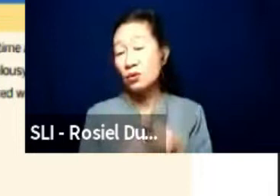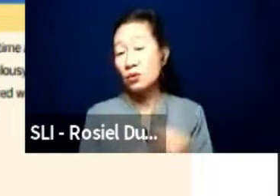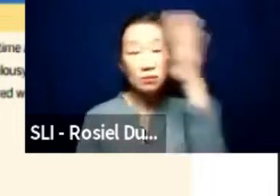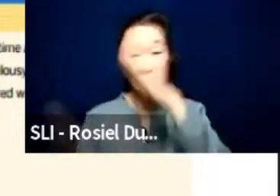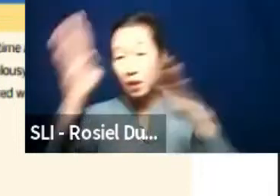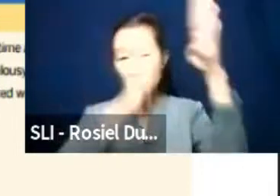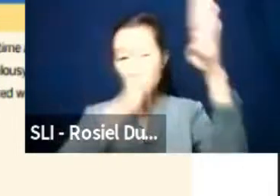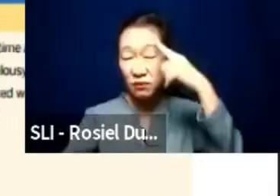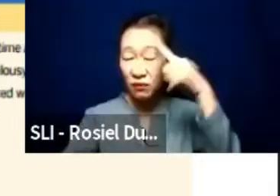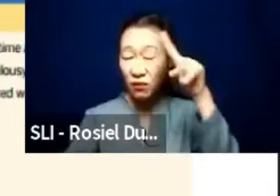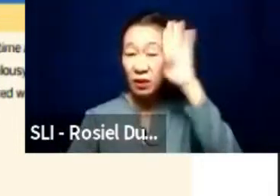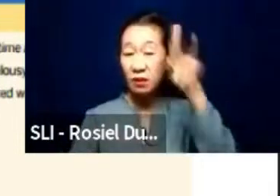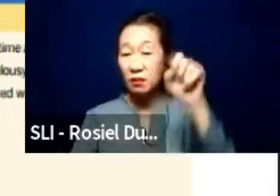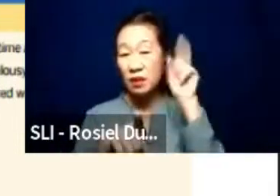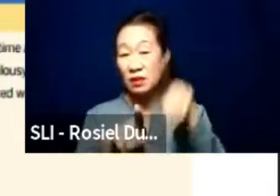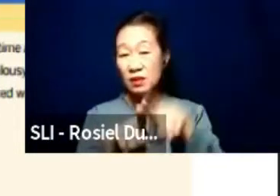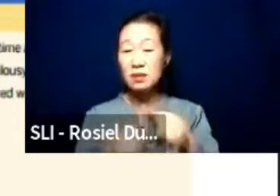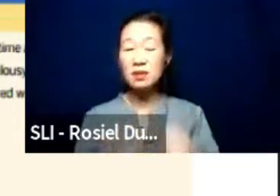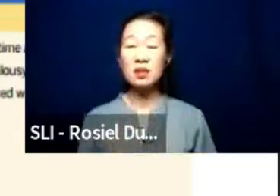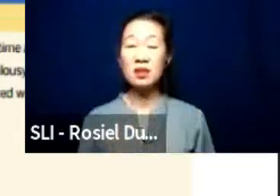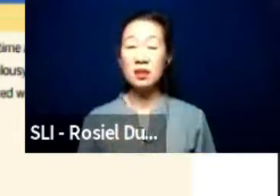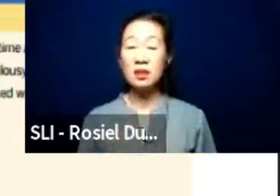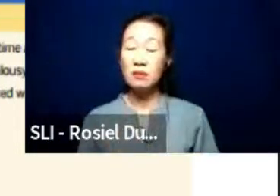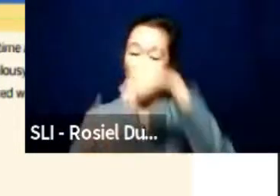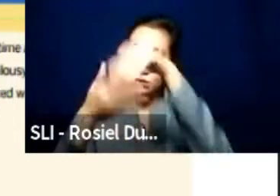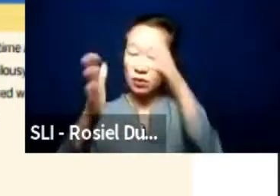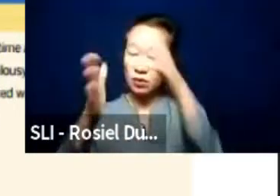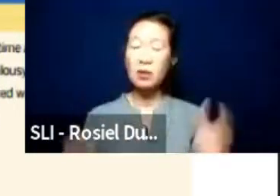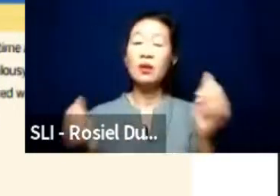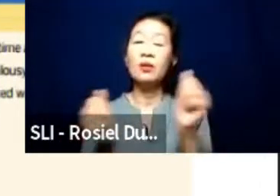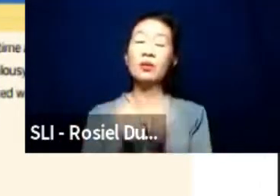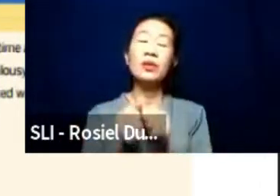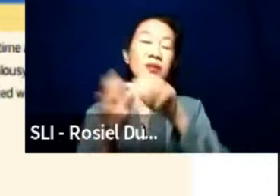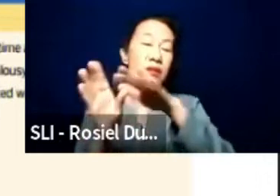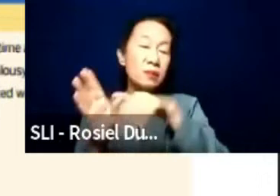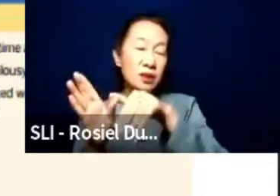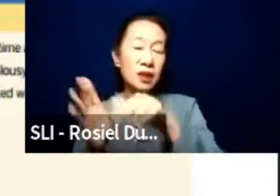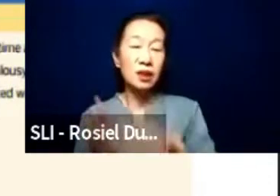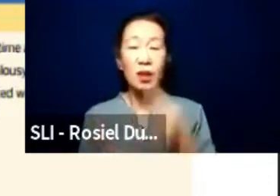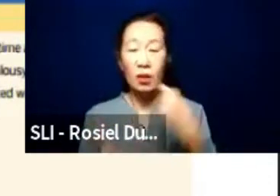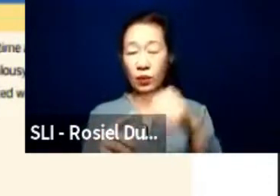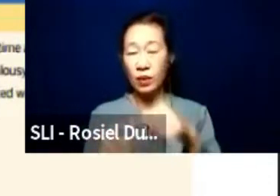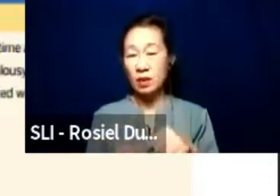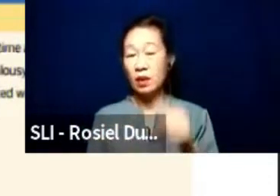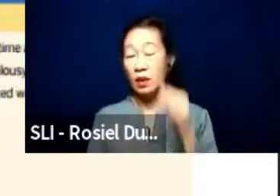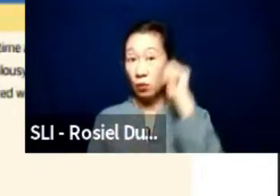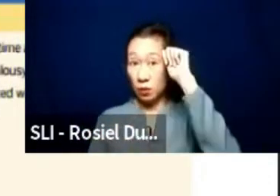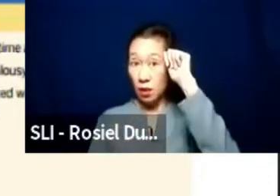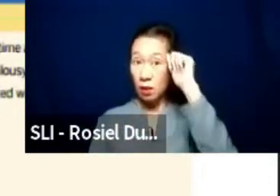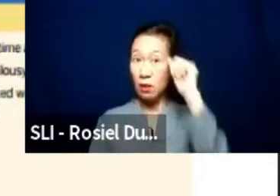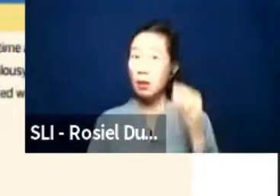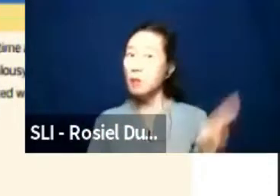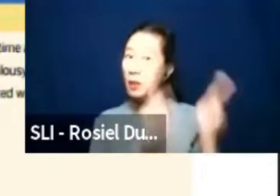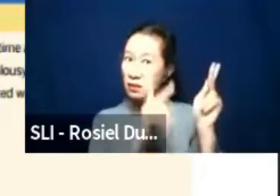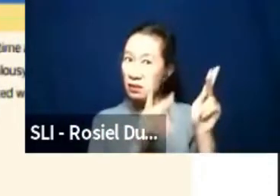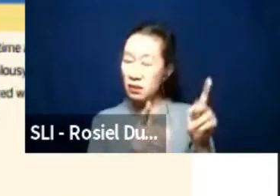para sa mga kapatid, no, ng mga estudyanteng may disabilities. Pagdating ng adulthood, nandun din,